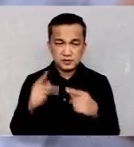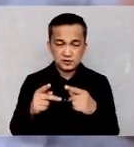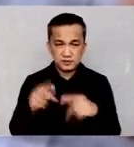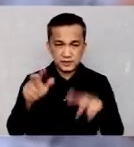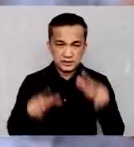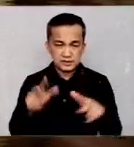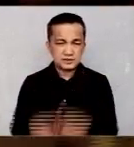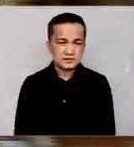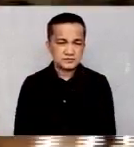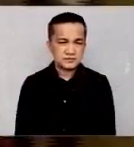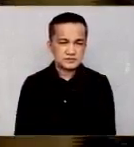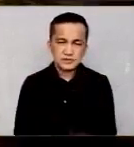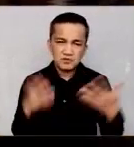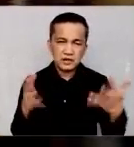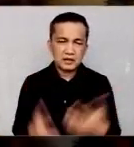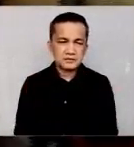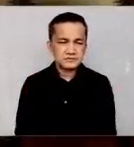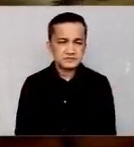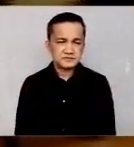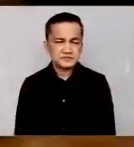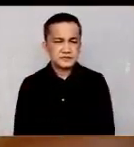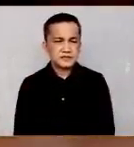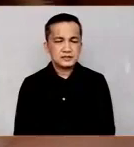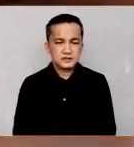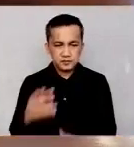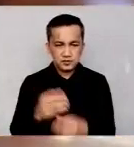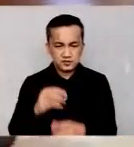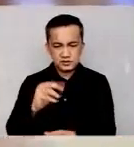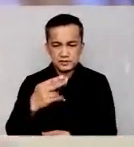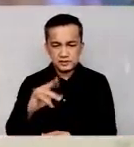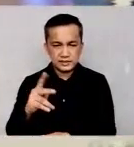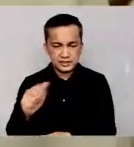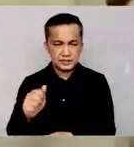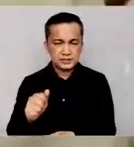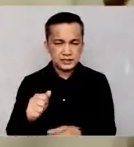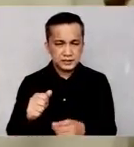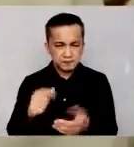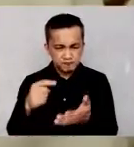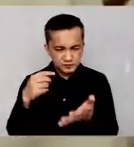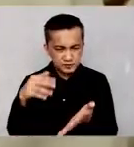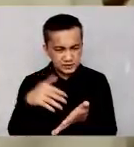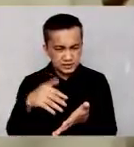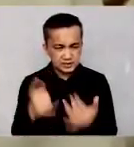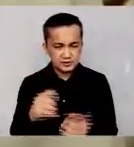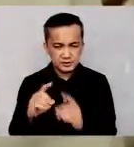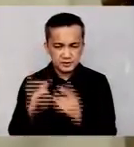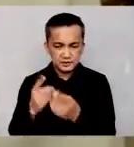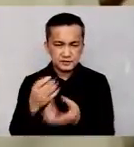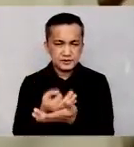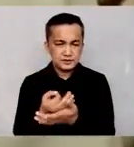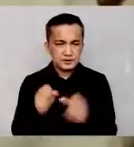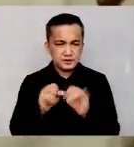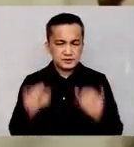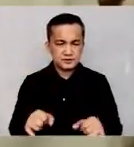basis for that. Bukod sa Maharlika Investment Fund, pinag-aaralan din ngayon ng Department of Finance ang sistema ng pagbubuwi